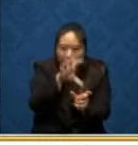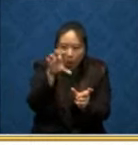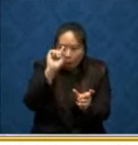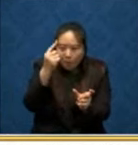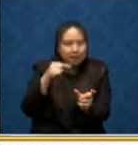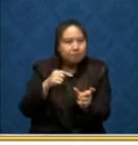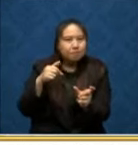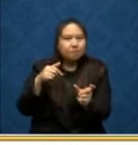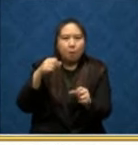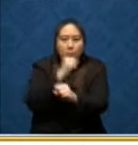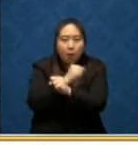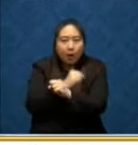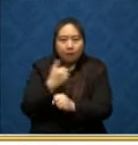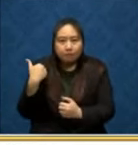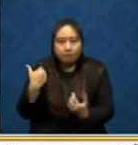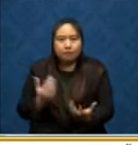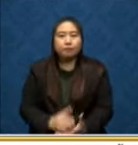ได้อีก